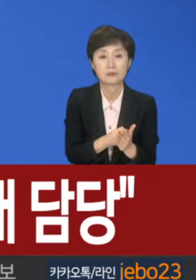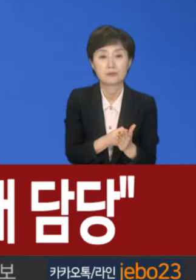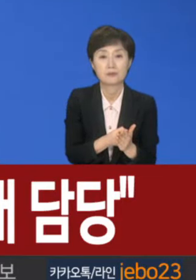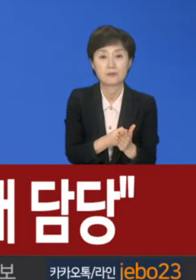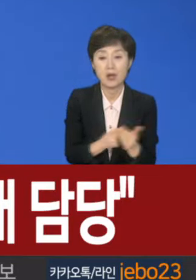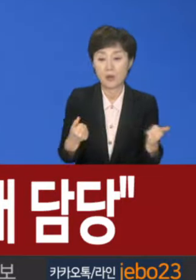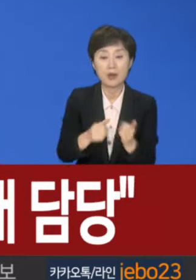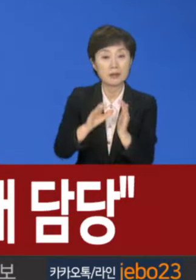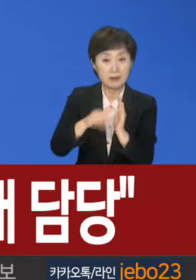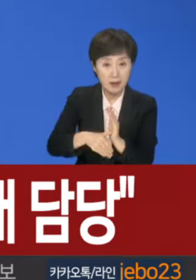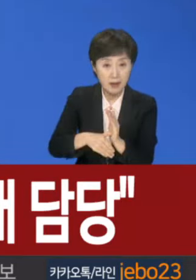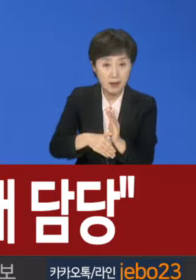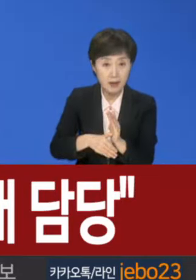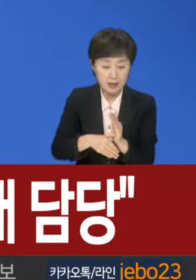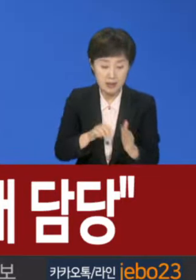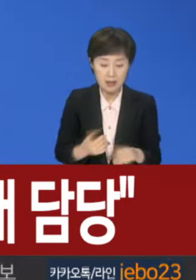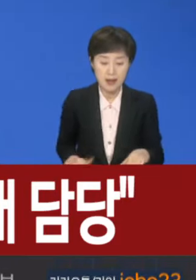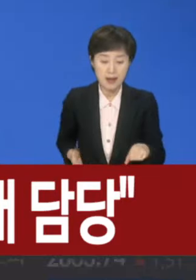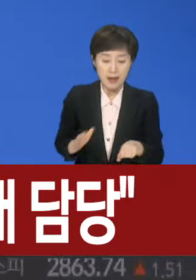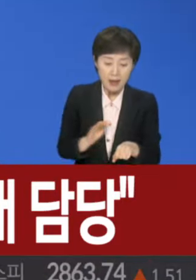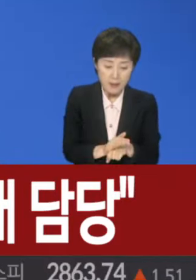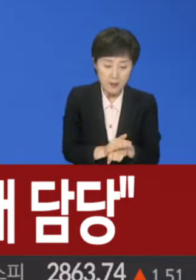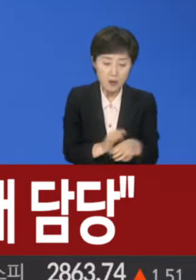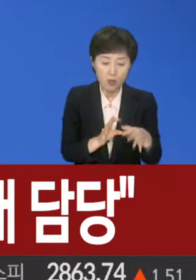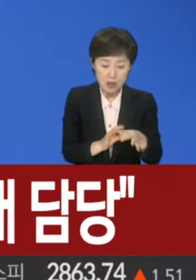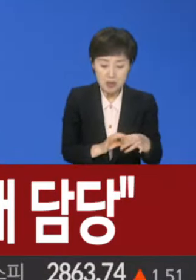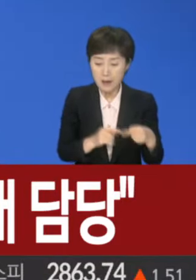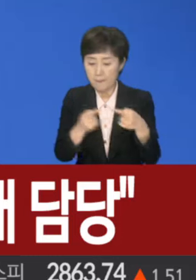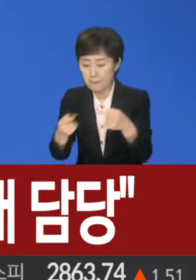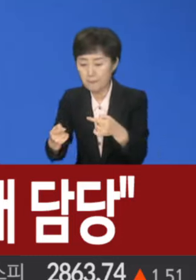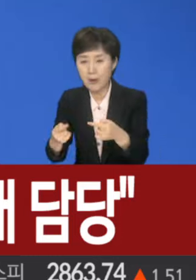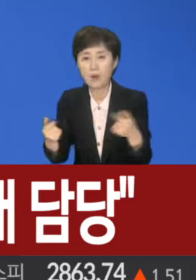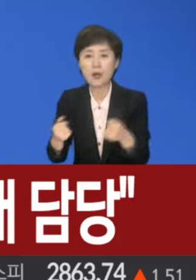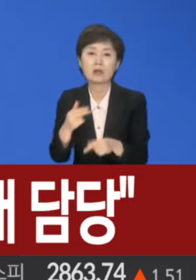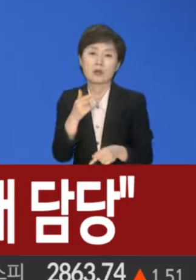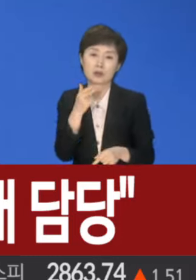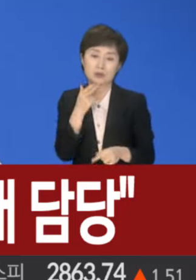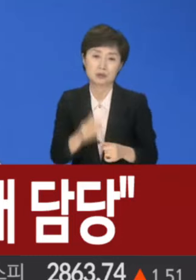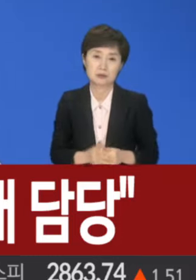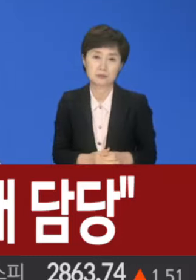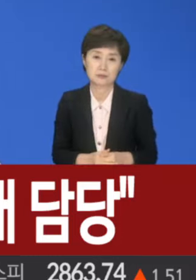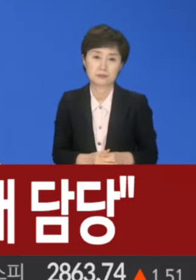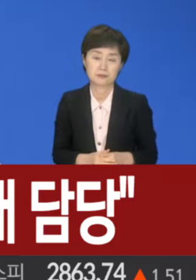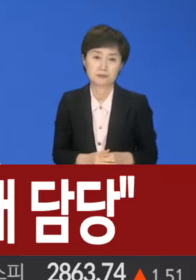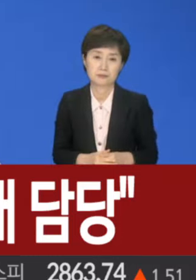회의에 피해자 소속의 포병여단 지휘관들은 참석하지 못한 사실이 확인되었습니다.